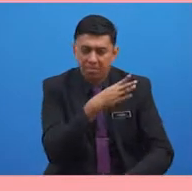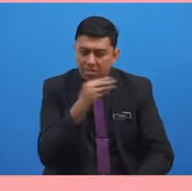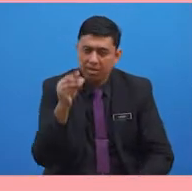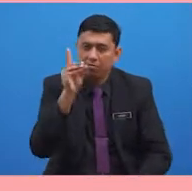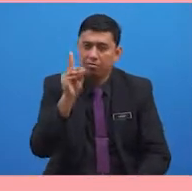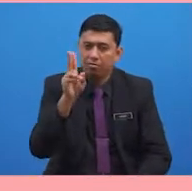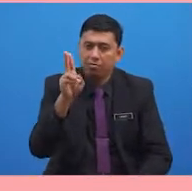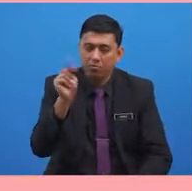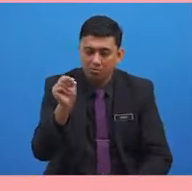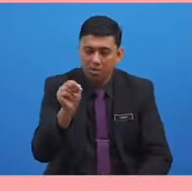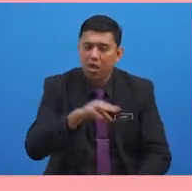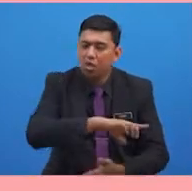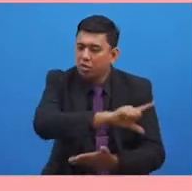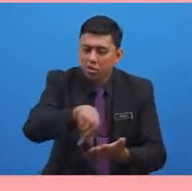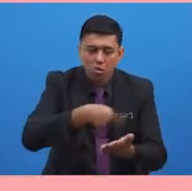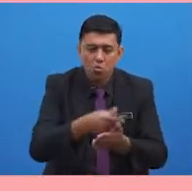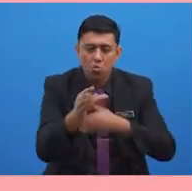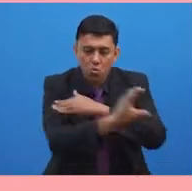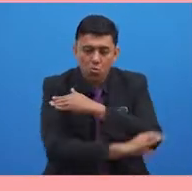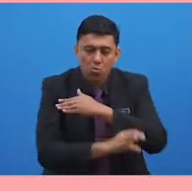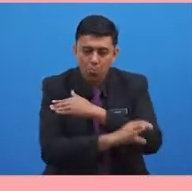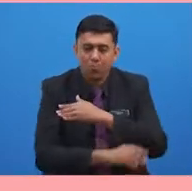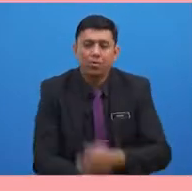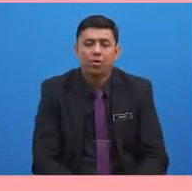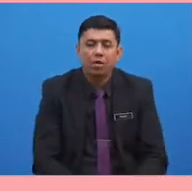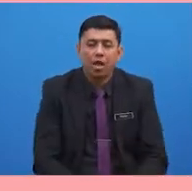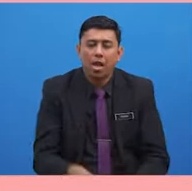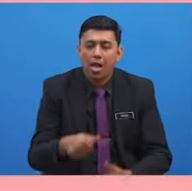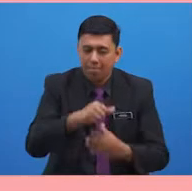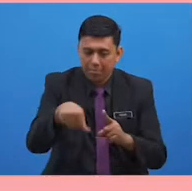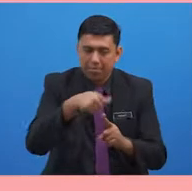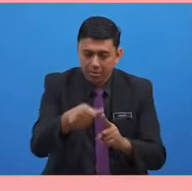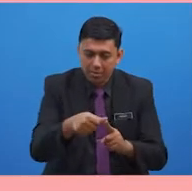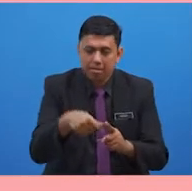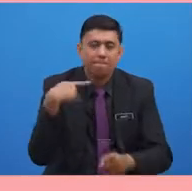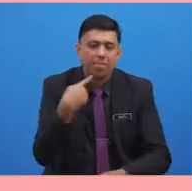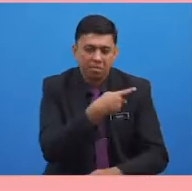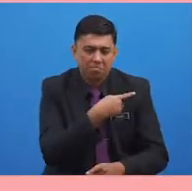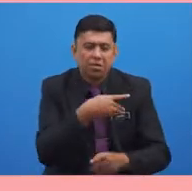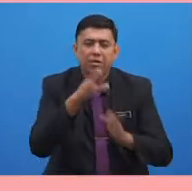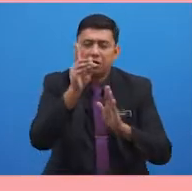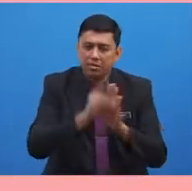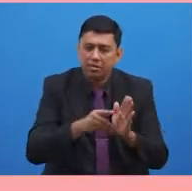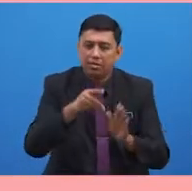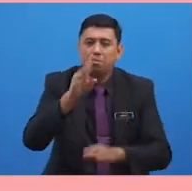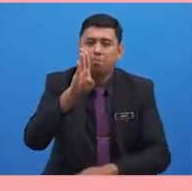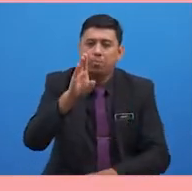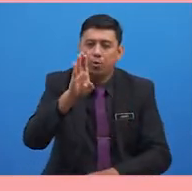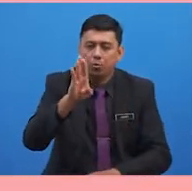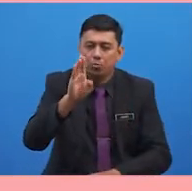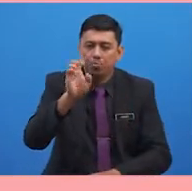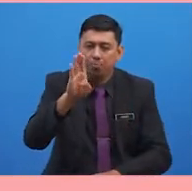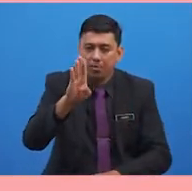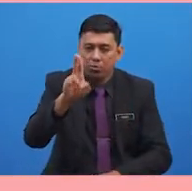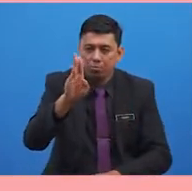Undangan Negeri di seluruh negara apabila parlimen dibubarkan. Proses pilihan